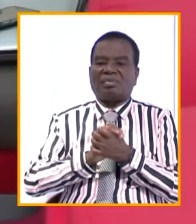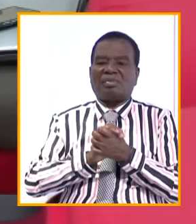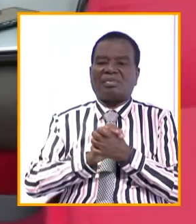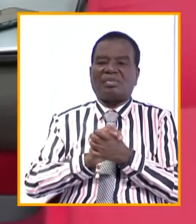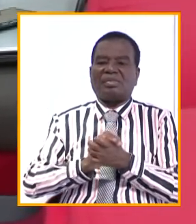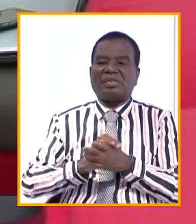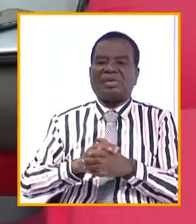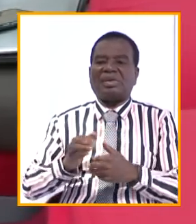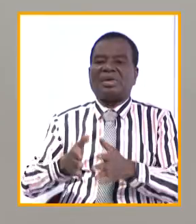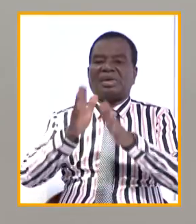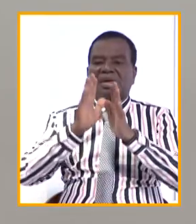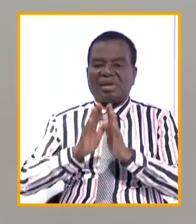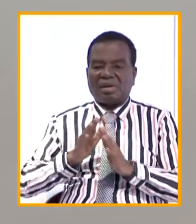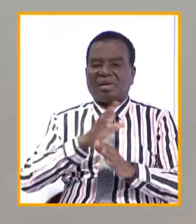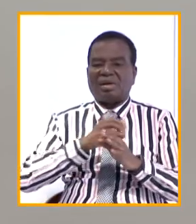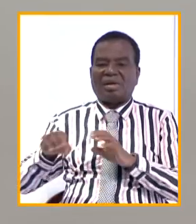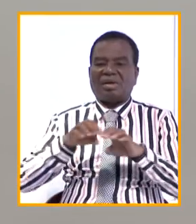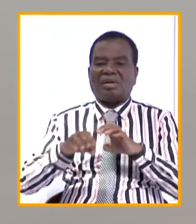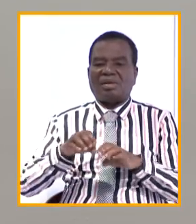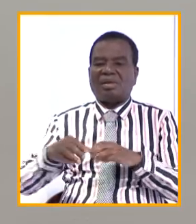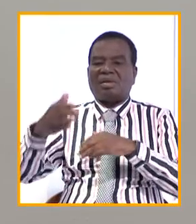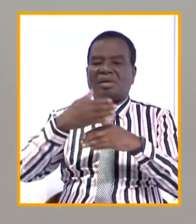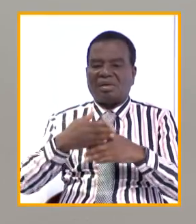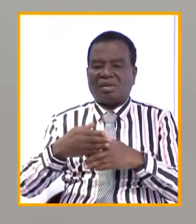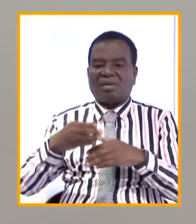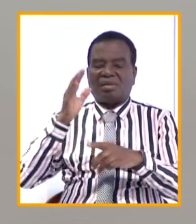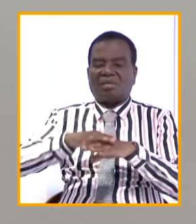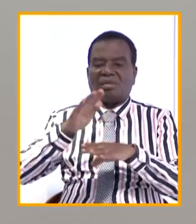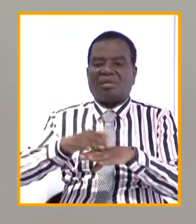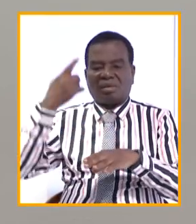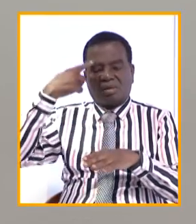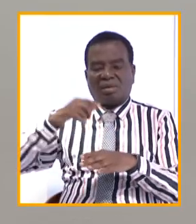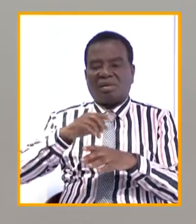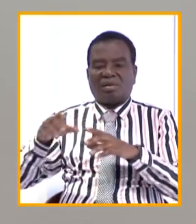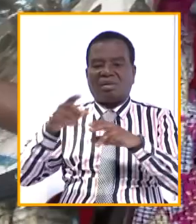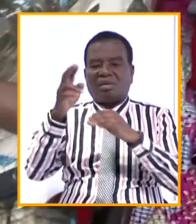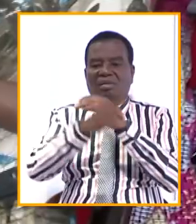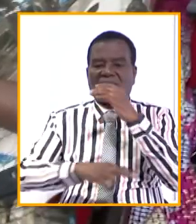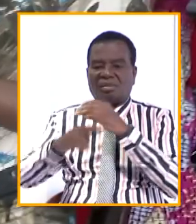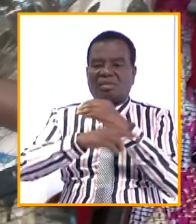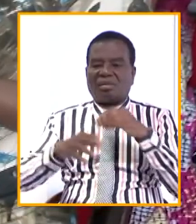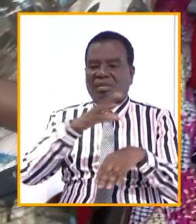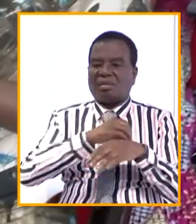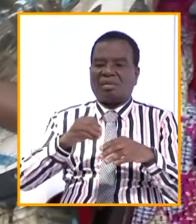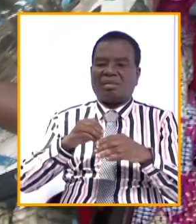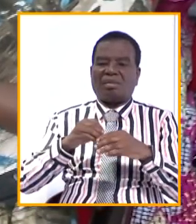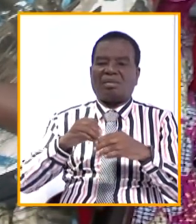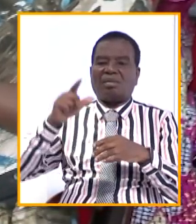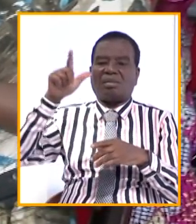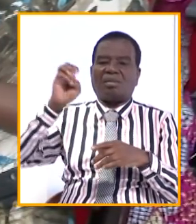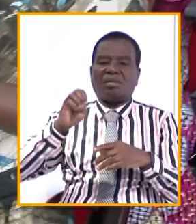des recommandations de la tutelle qui se veut une approche préventive pour le suivi des rejets des émissions industrielles.